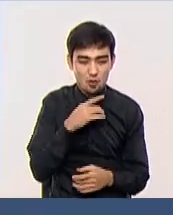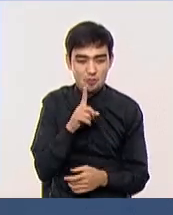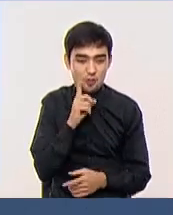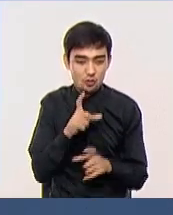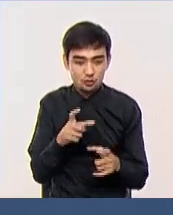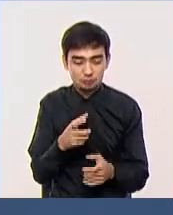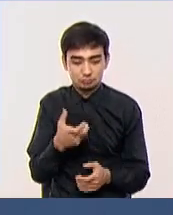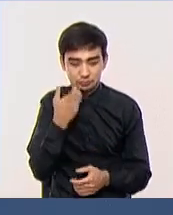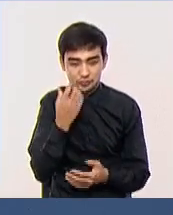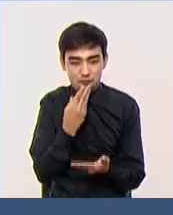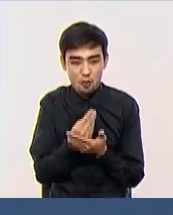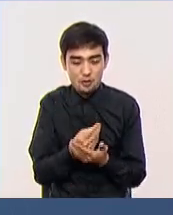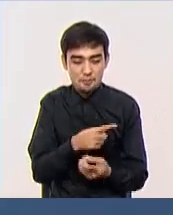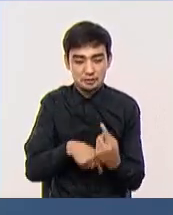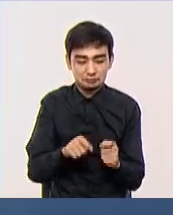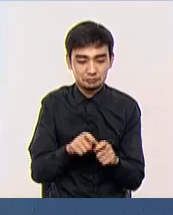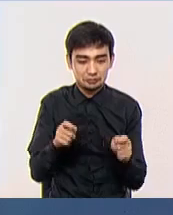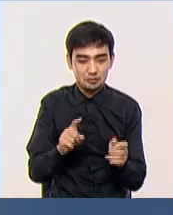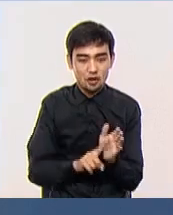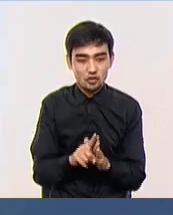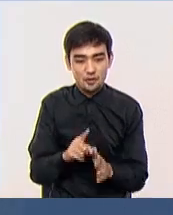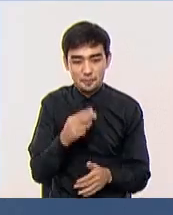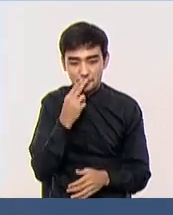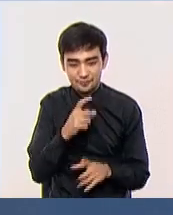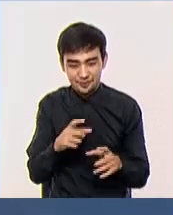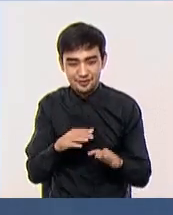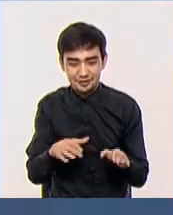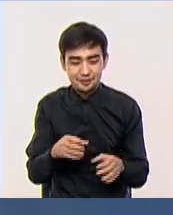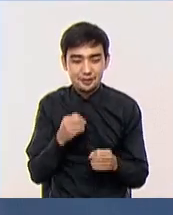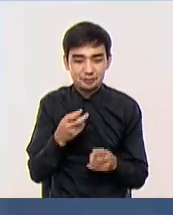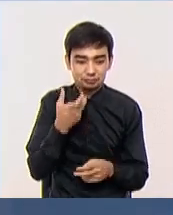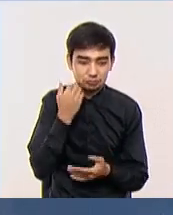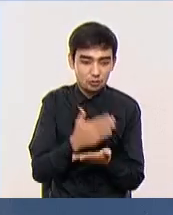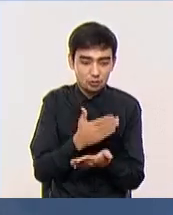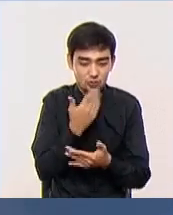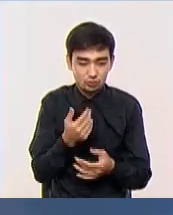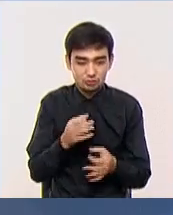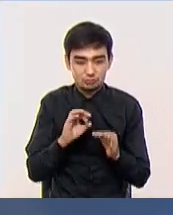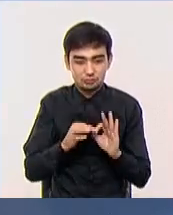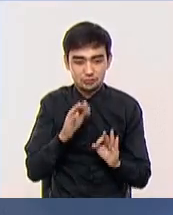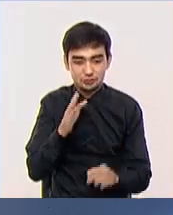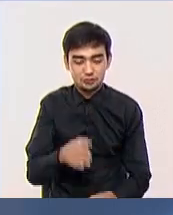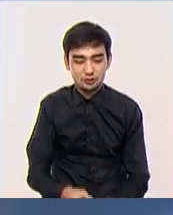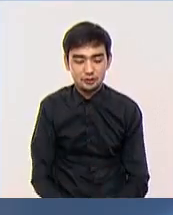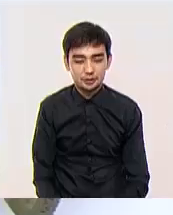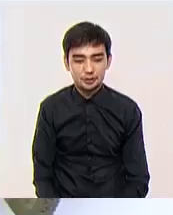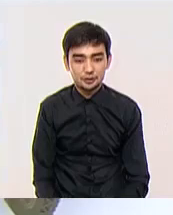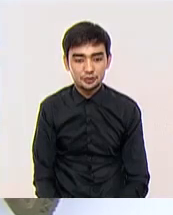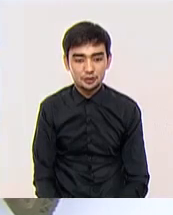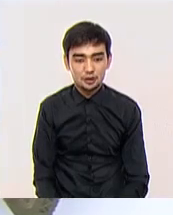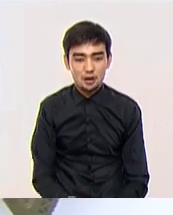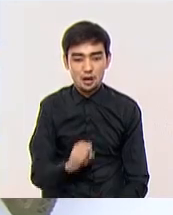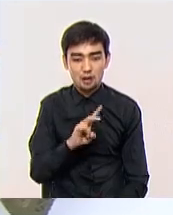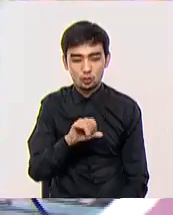молодым людям запустить свой бизнес. С чего начинают подростки и каких успехов добиваются, в материале Аскара Миндыбаева.